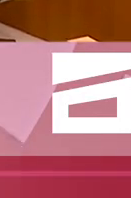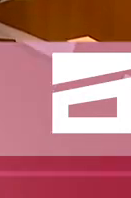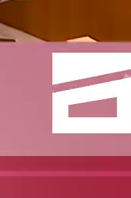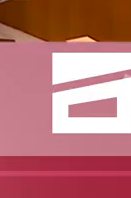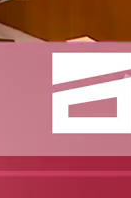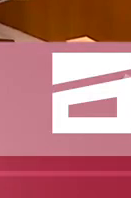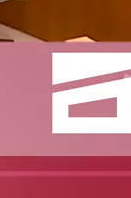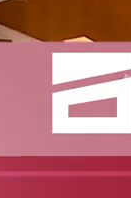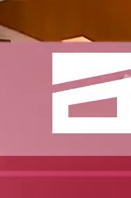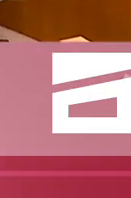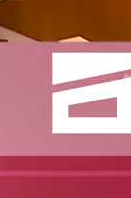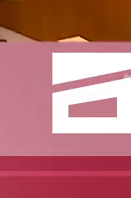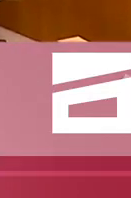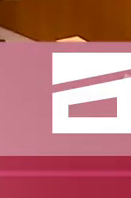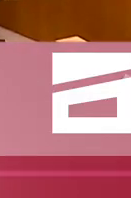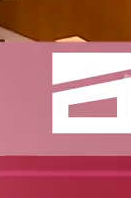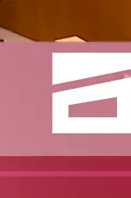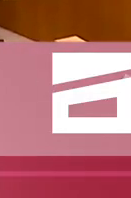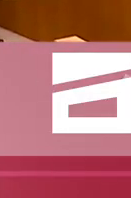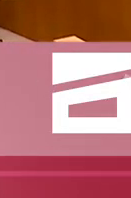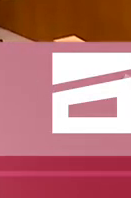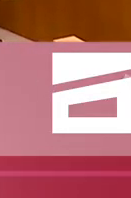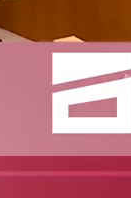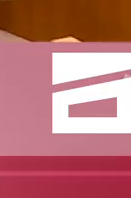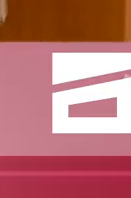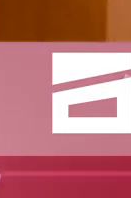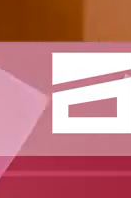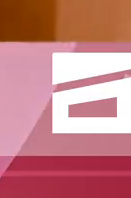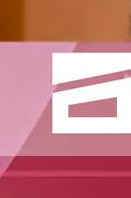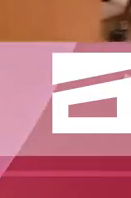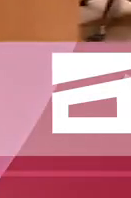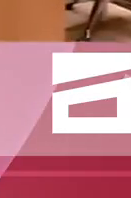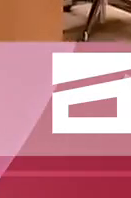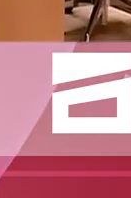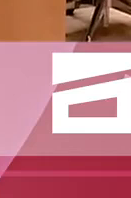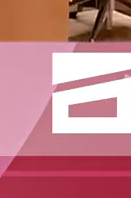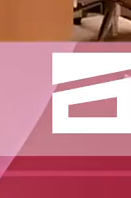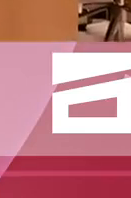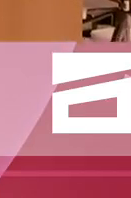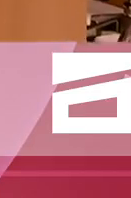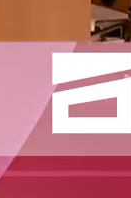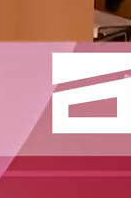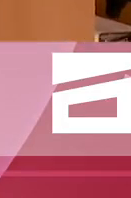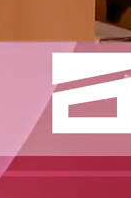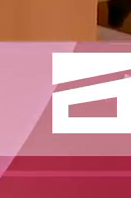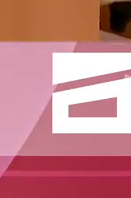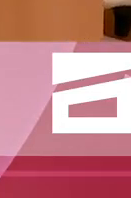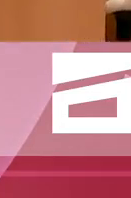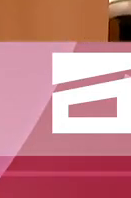აქცია ნოტარიალურ კანტორად. დღეს ჩვენს ხელმასწვდომ, აი რა ხალხი და საზოგადოებაც